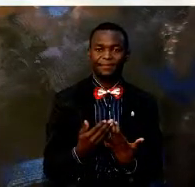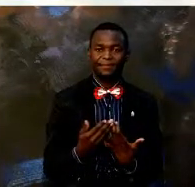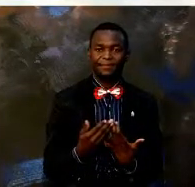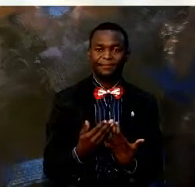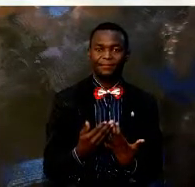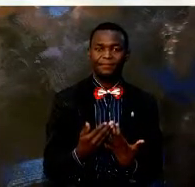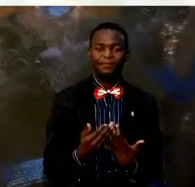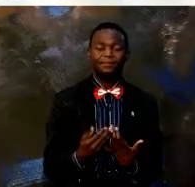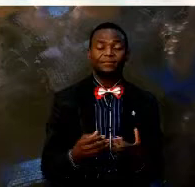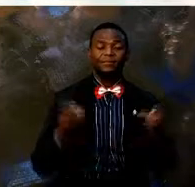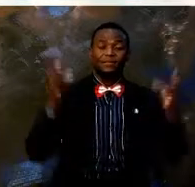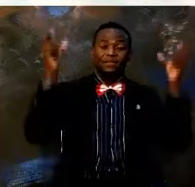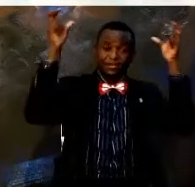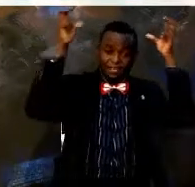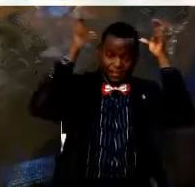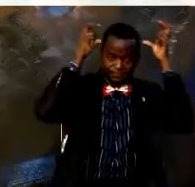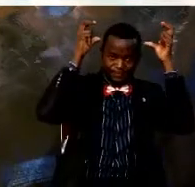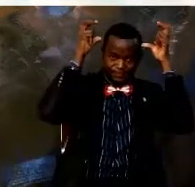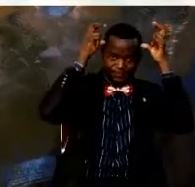Ibilisi